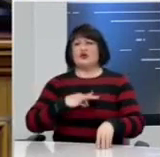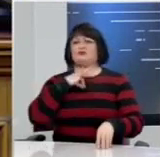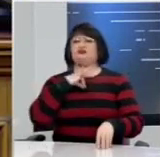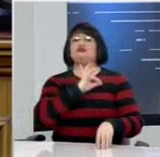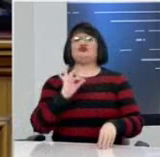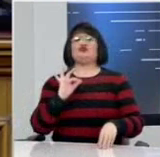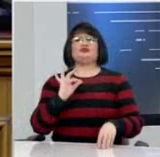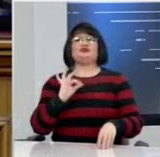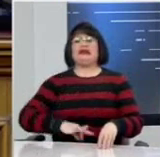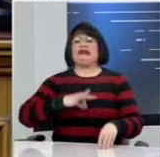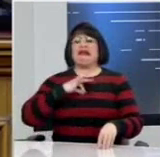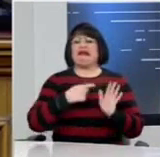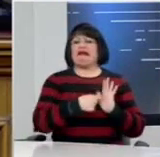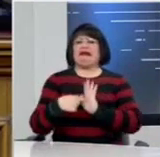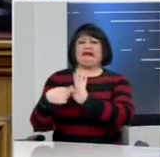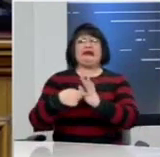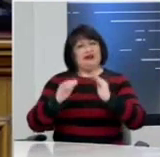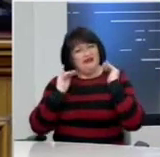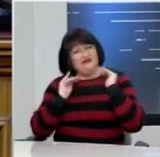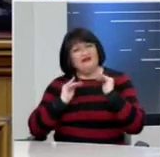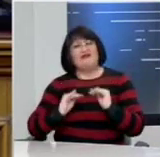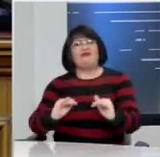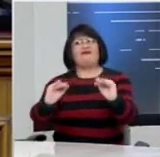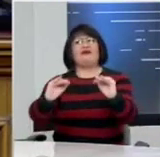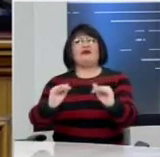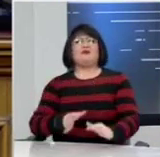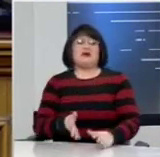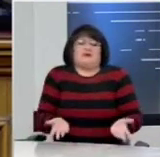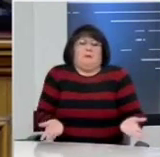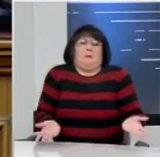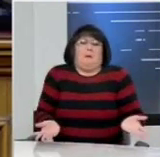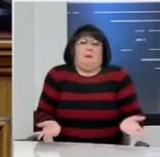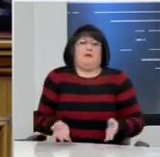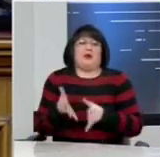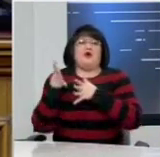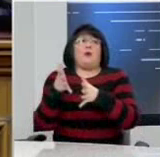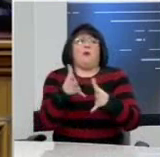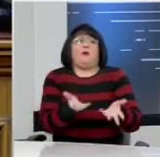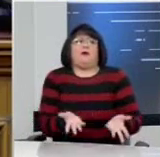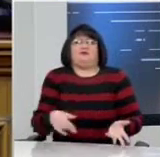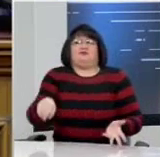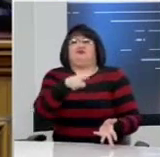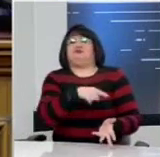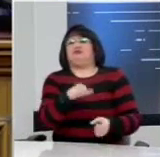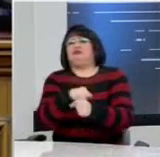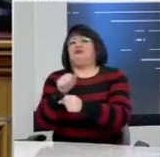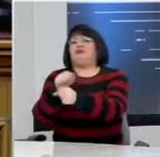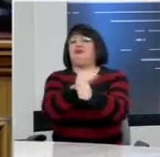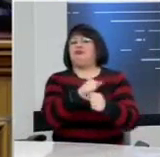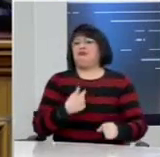και να συνεχίσουν τις δραστηριότητές τους στην υγεία των κορόιδων. Και ταυτόχρονα όσα τραπεζικά